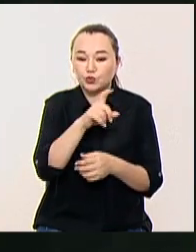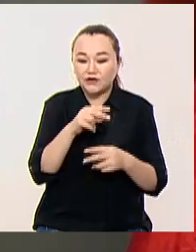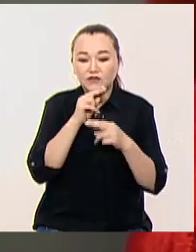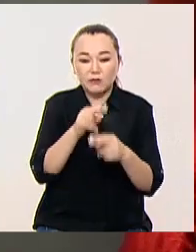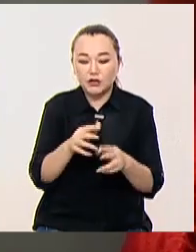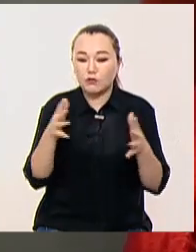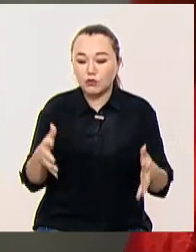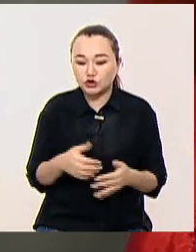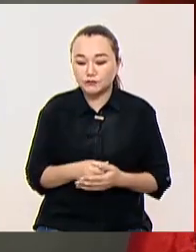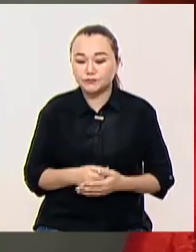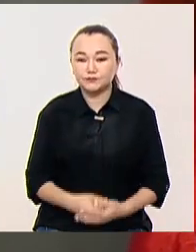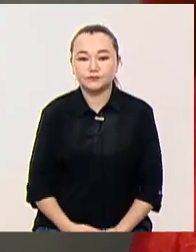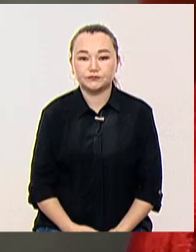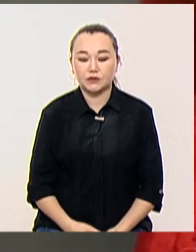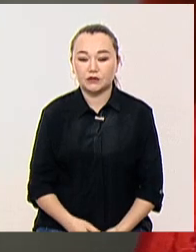аударған.